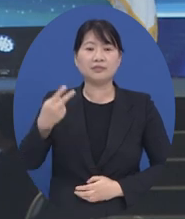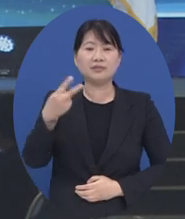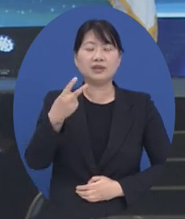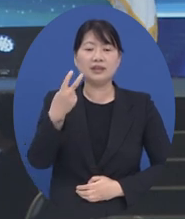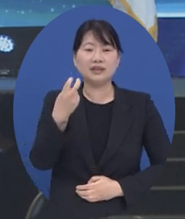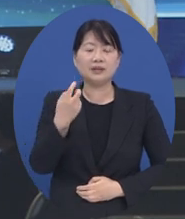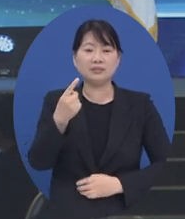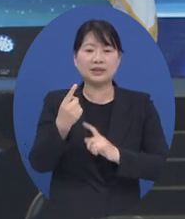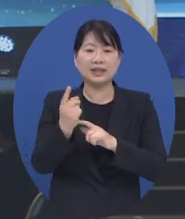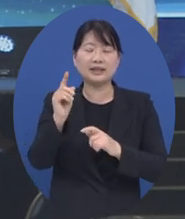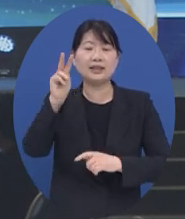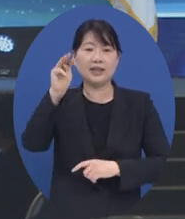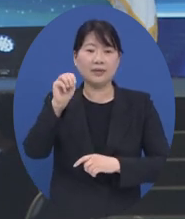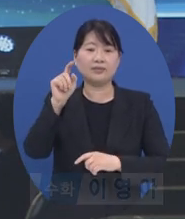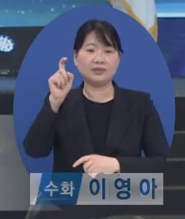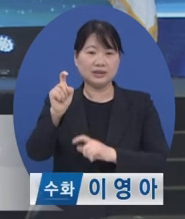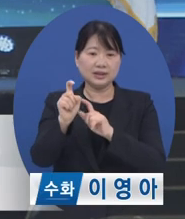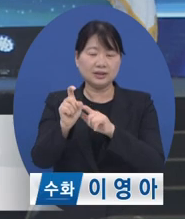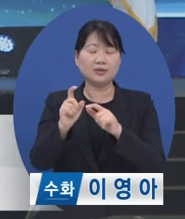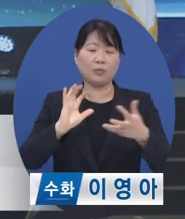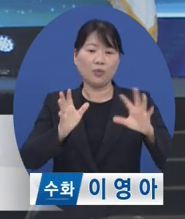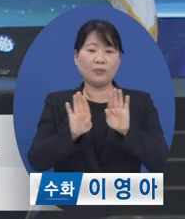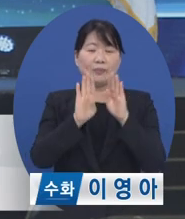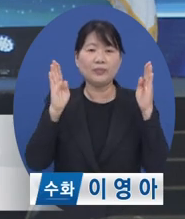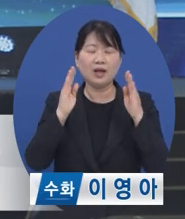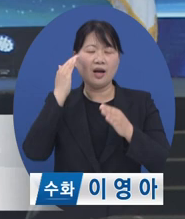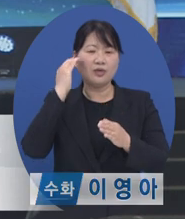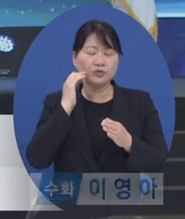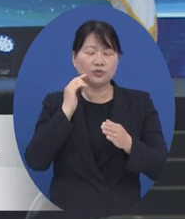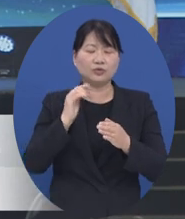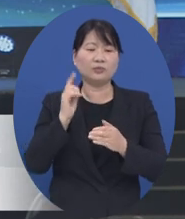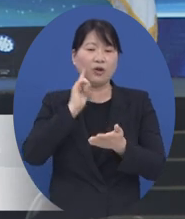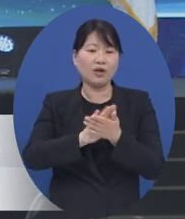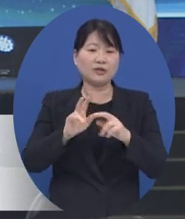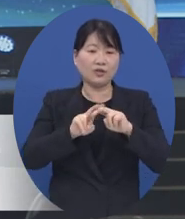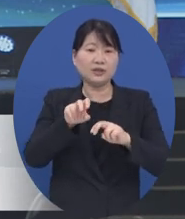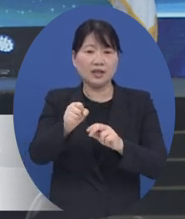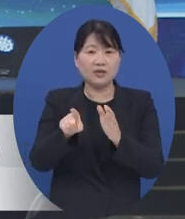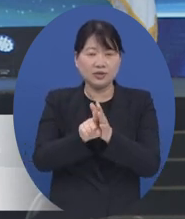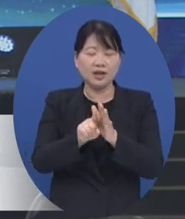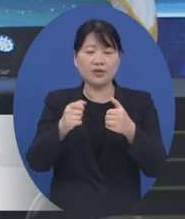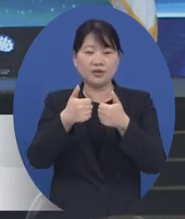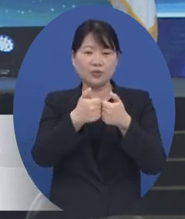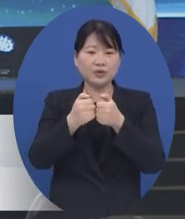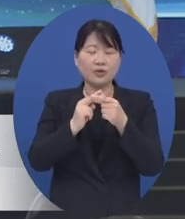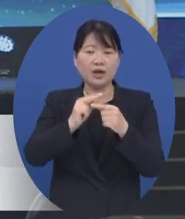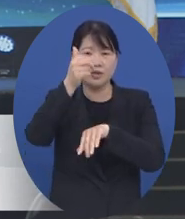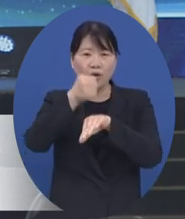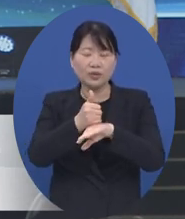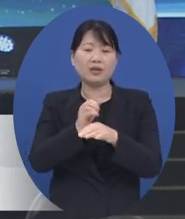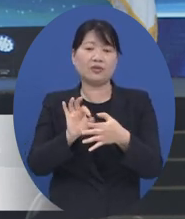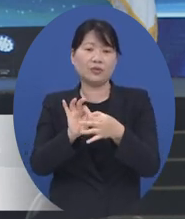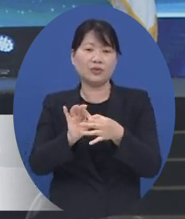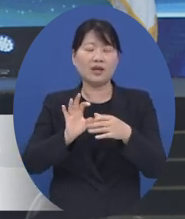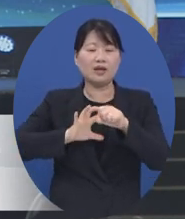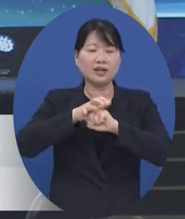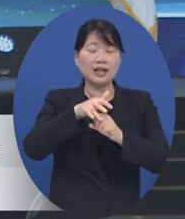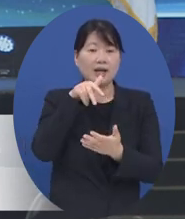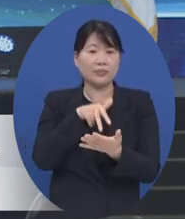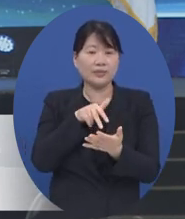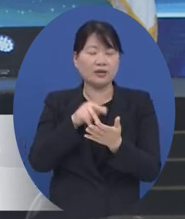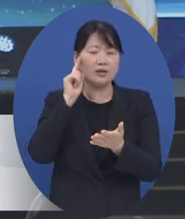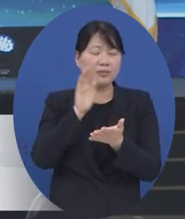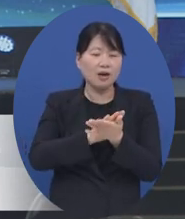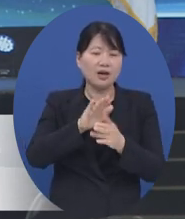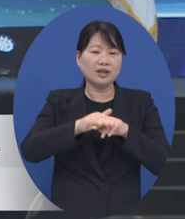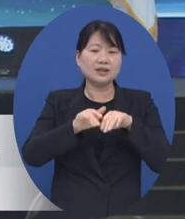2021 DMZ 포럼이 문을 열었습니다. 한반도 평화 정착을 위해 이뤄진 그간의 논의와 성과를 바탕으로 전 세계적 차원에서